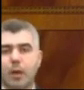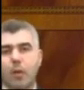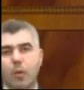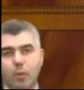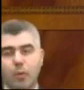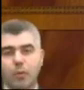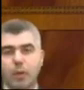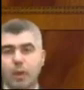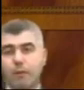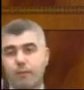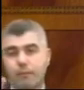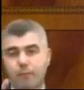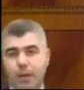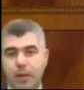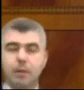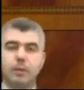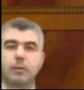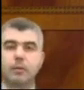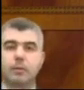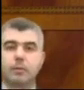إن استقراره